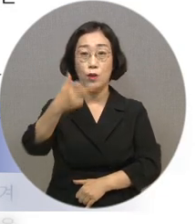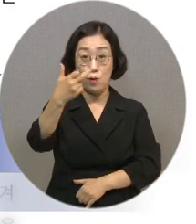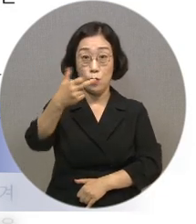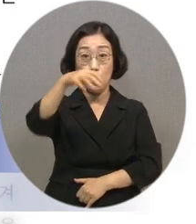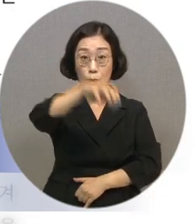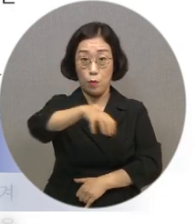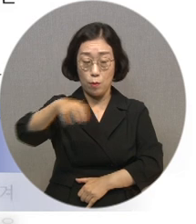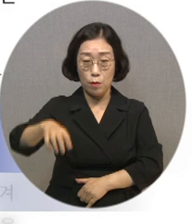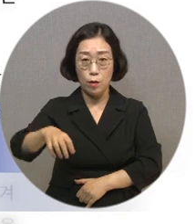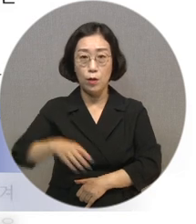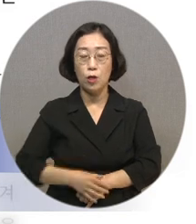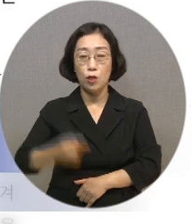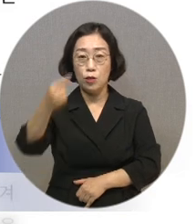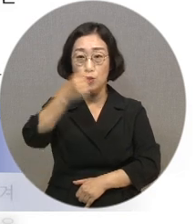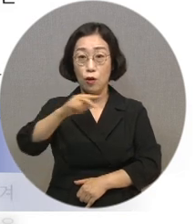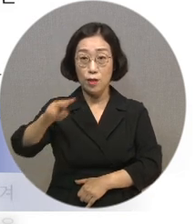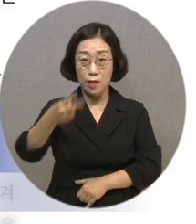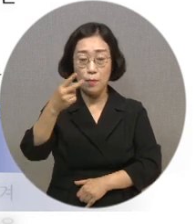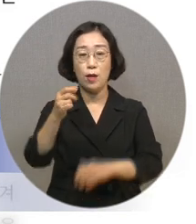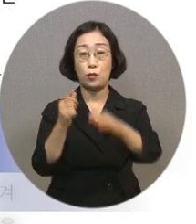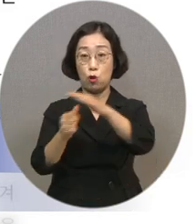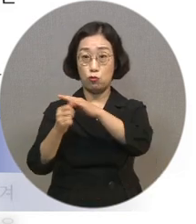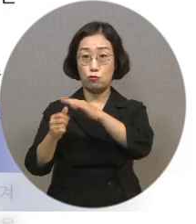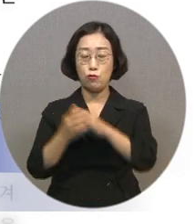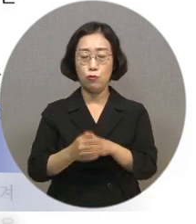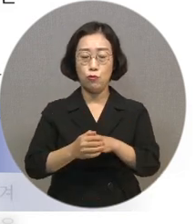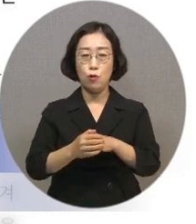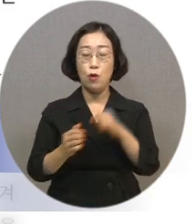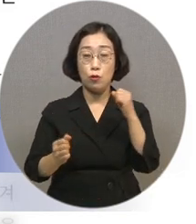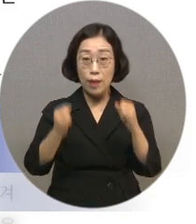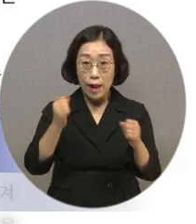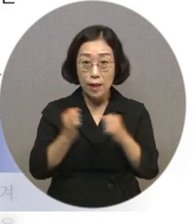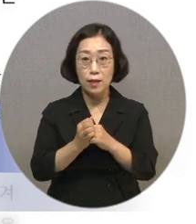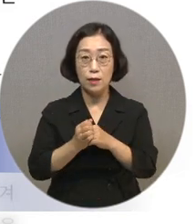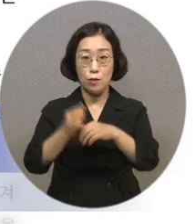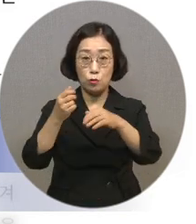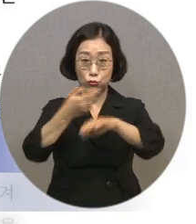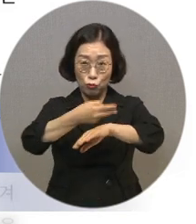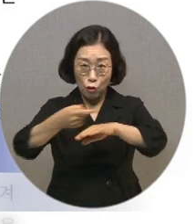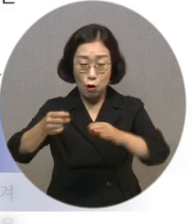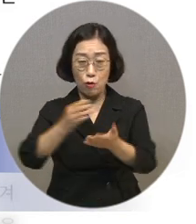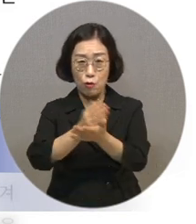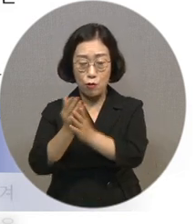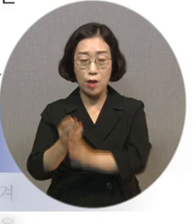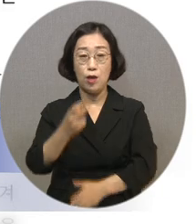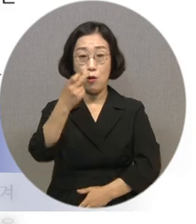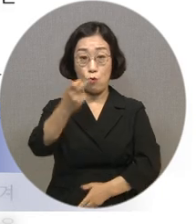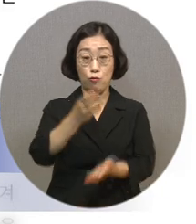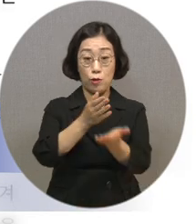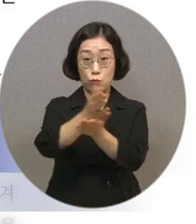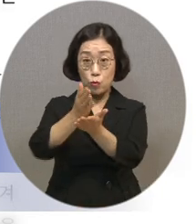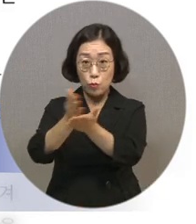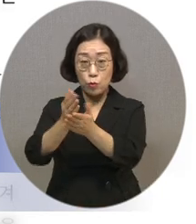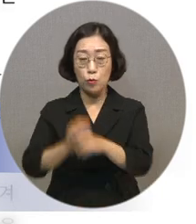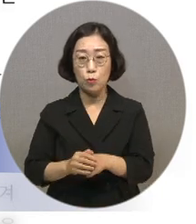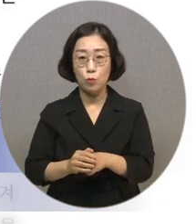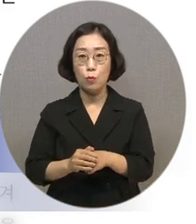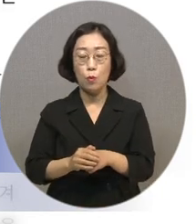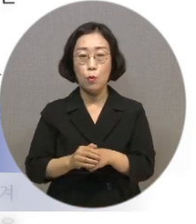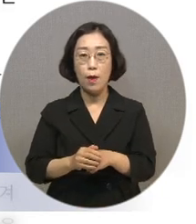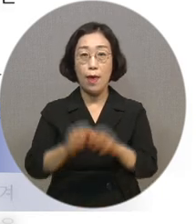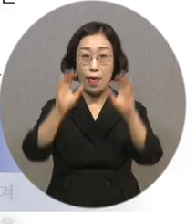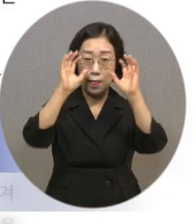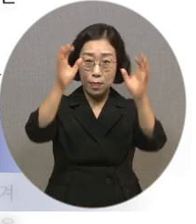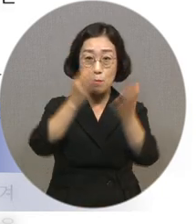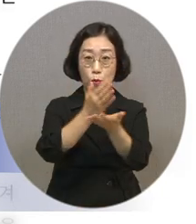1500여명의 선수단은 육상과 수영 축구 농구 등 12개 정식 종목과 핸드볼 등 세 개의